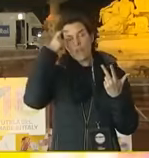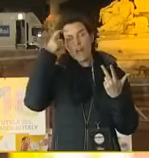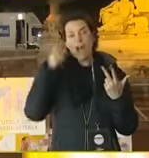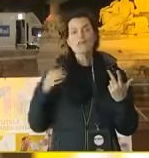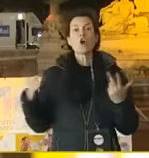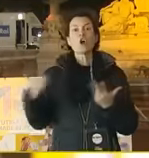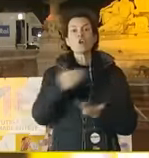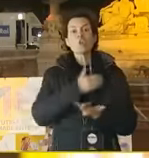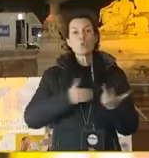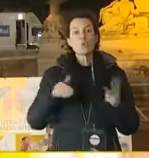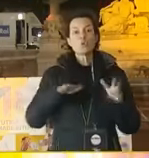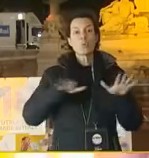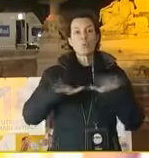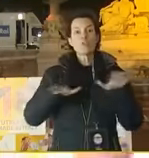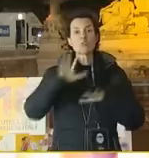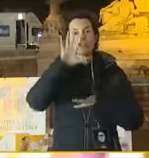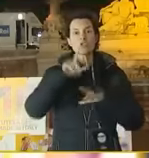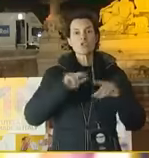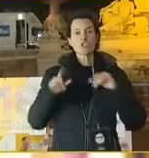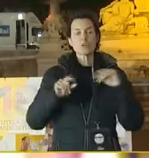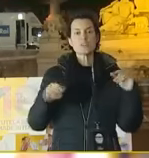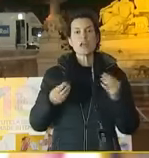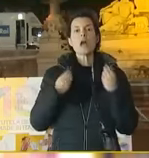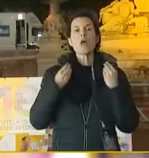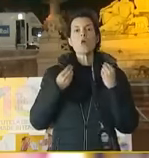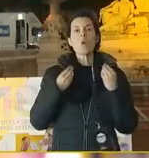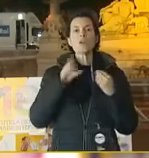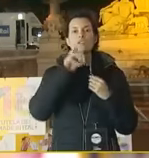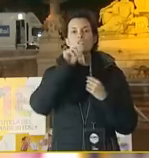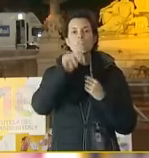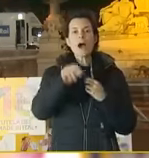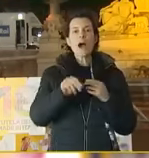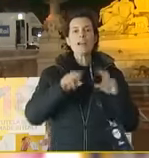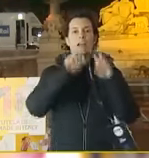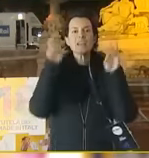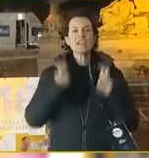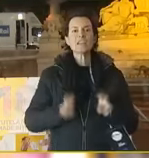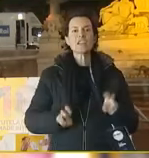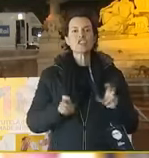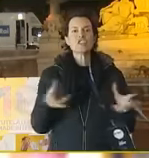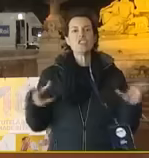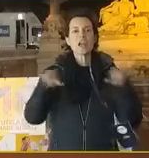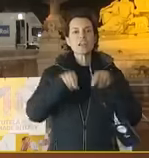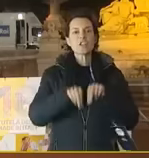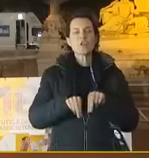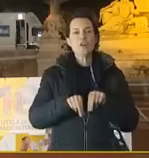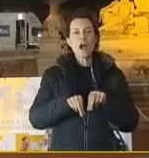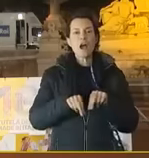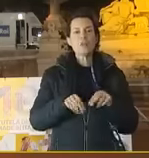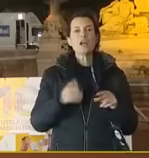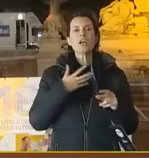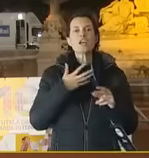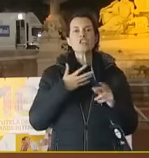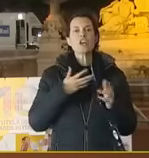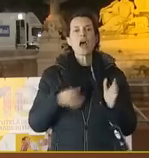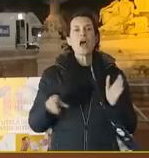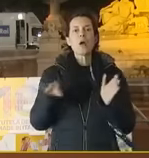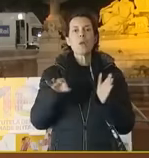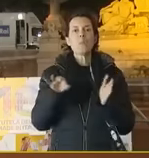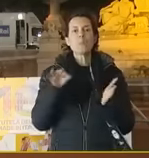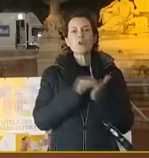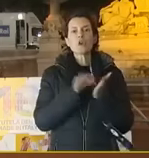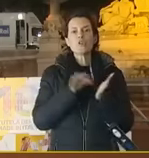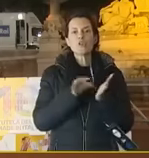stessa parte, che quando si parla di energie rinnovabili a cascata si prendono provvedimenti e vengono attuati